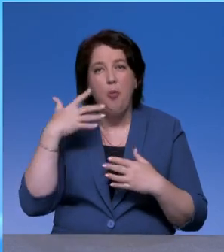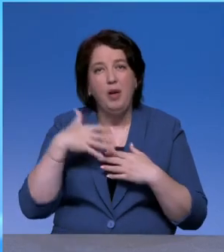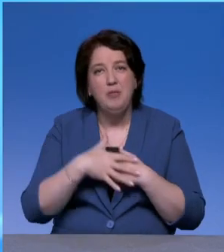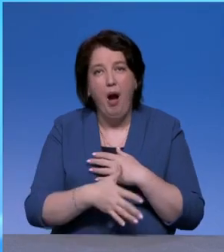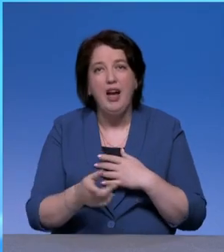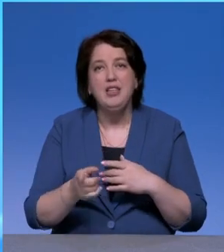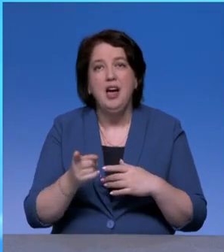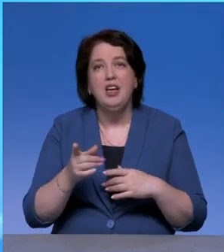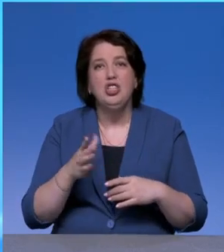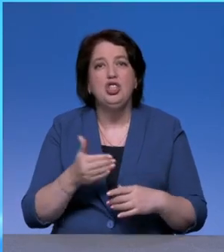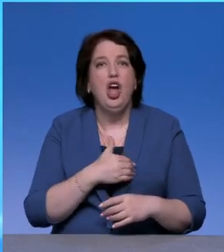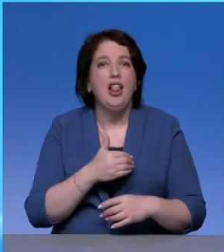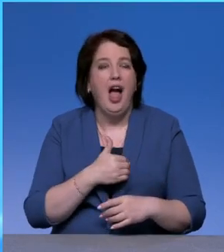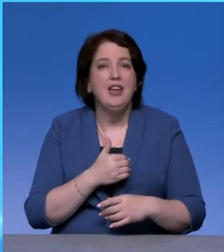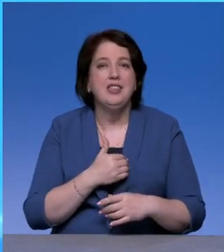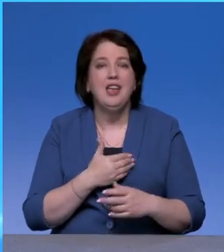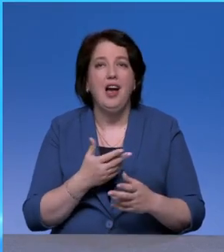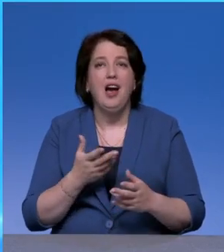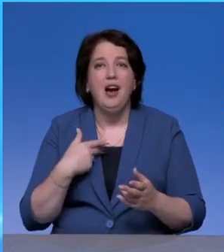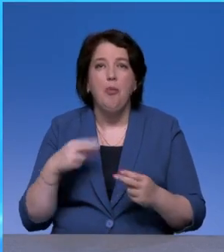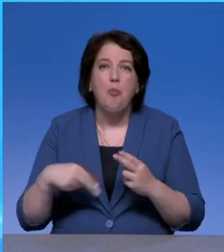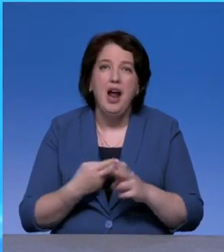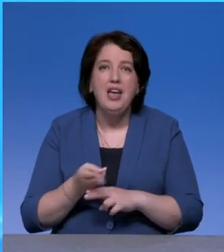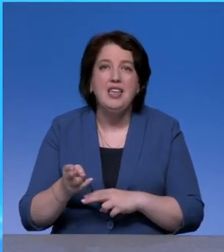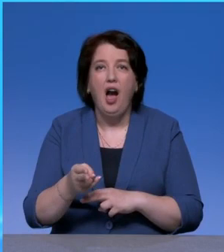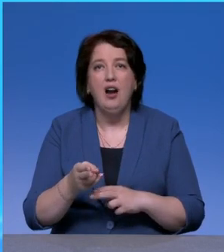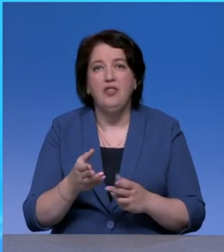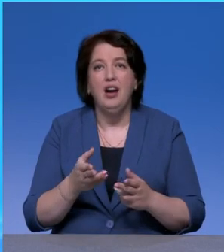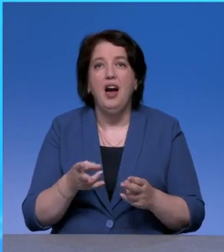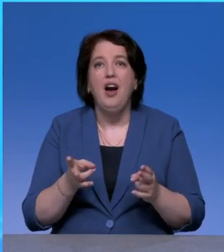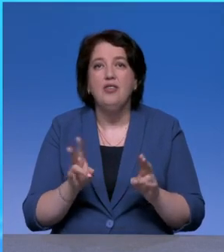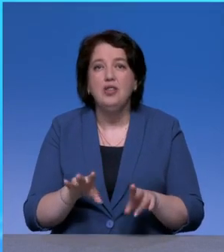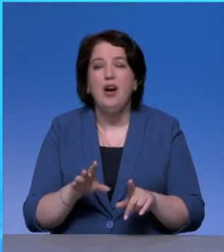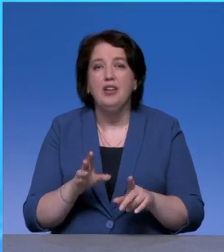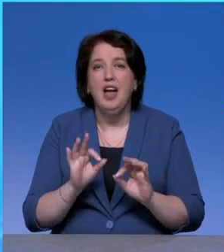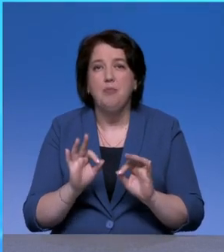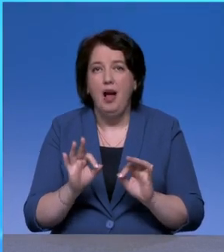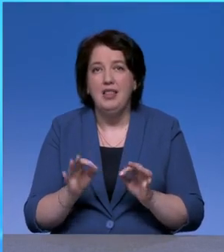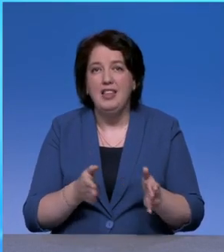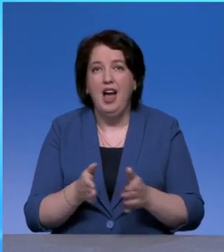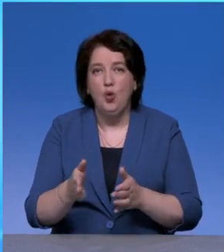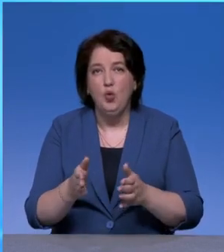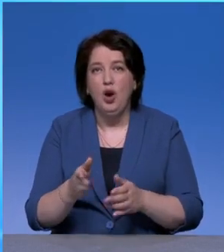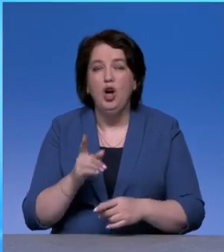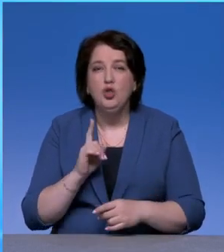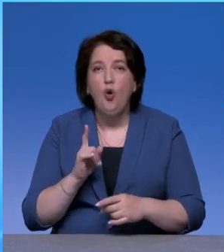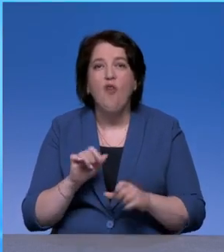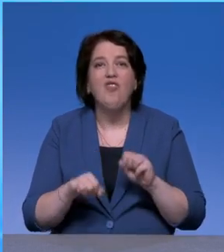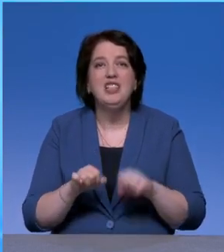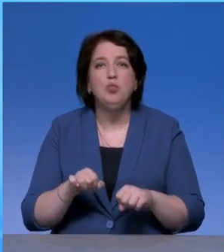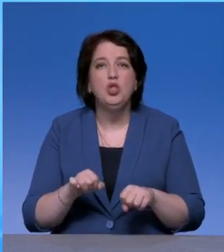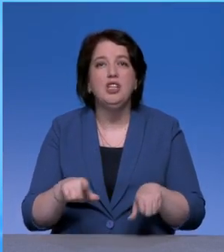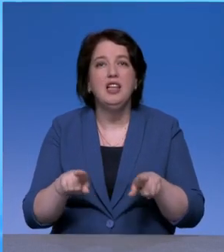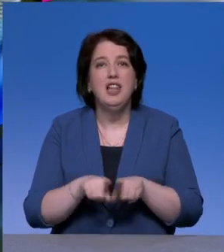как-то выжить, проехав от дома до работы и обратно. Но возможно, да, так можно сказать, например,